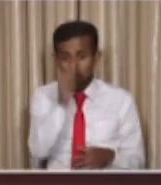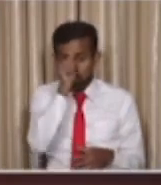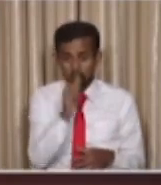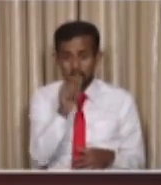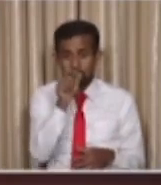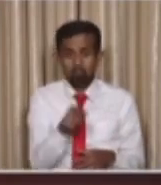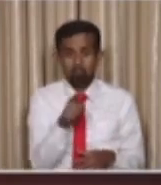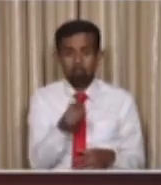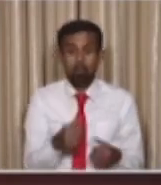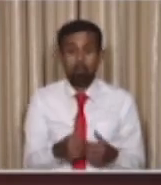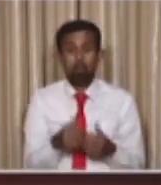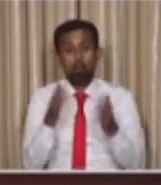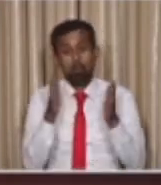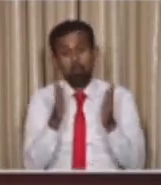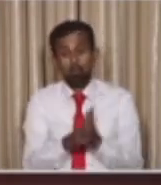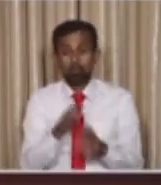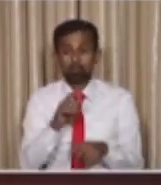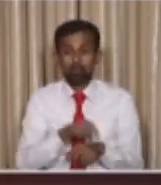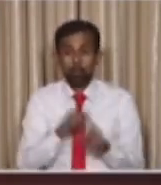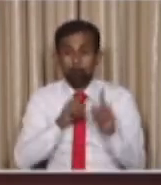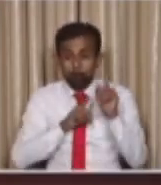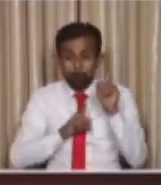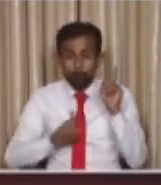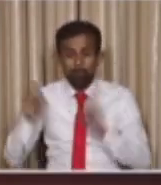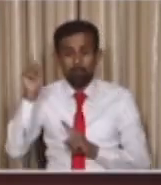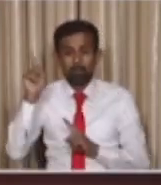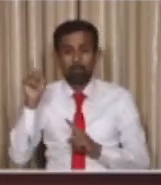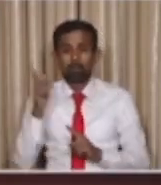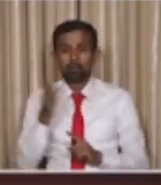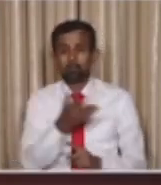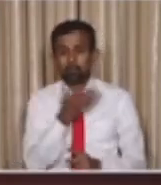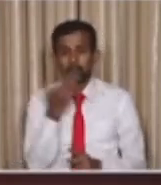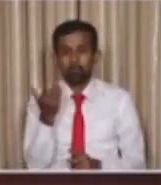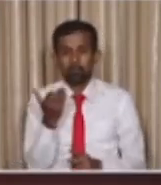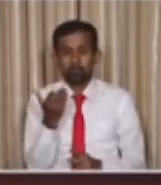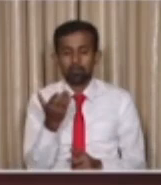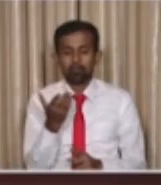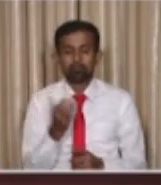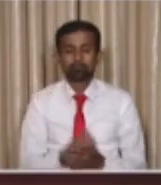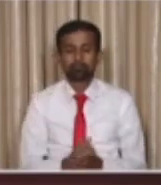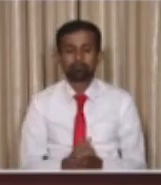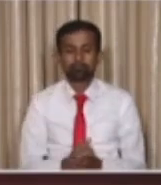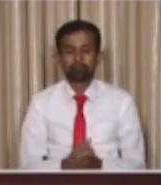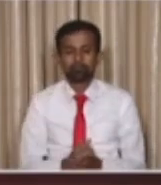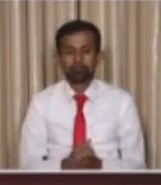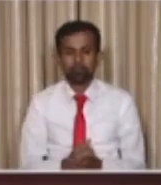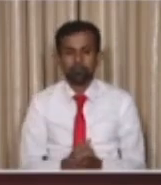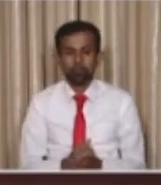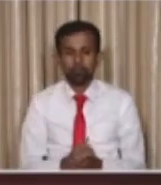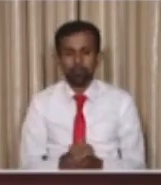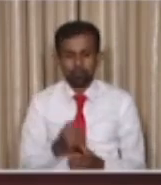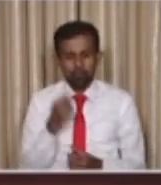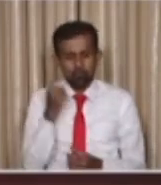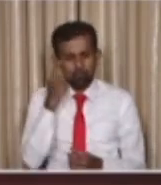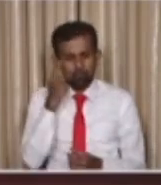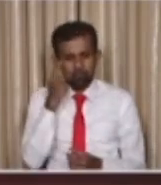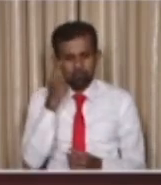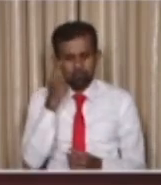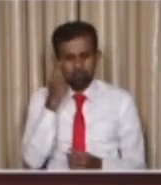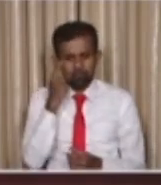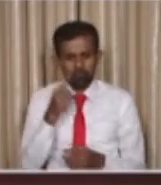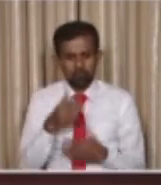අයට ඕන තරම් මේකෙන් පැනලා යන්න ඉඩකඩ තියෙනවයි කියන එක අපි අමතක කරන්න හොඳ නැහැ. දැන් මට මතක් වුණා සිද්ධියක්